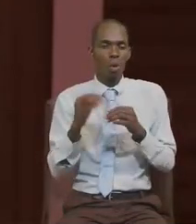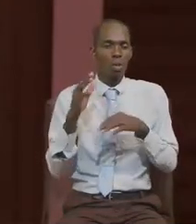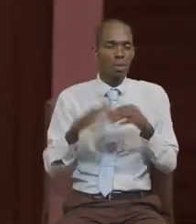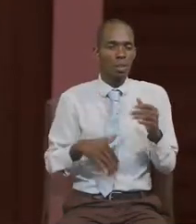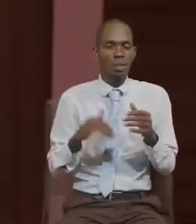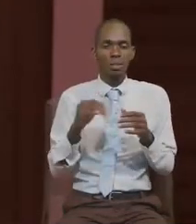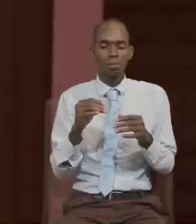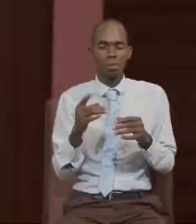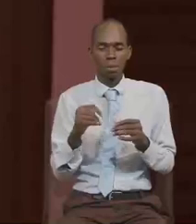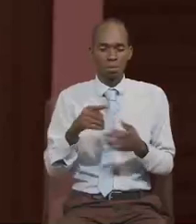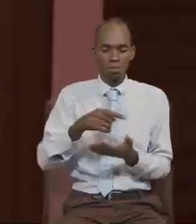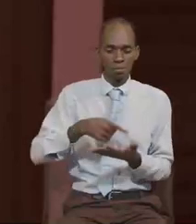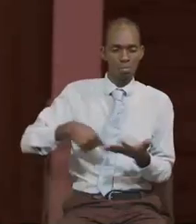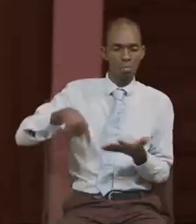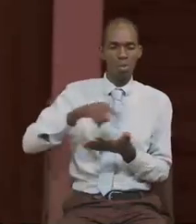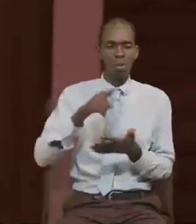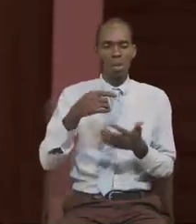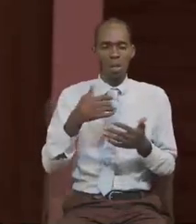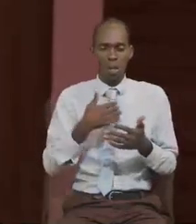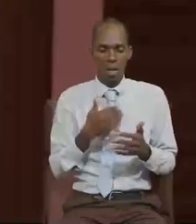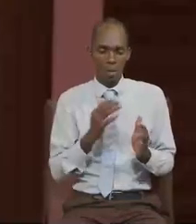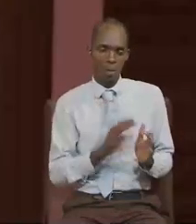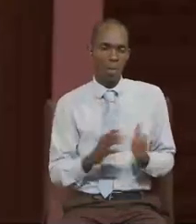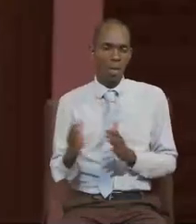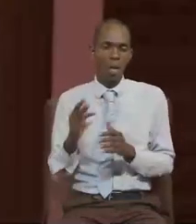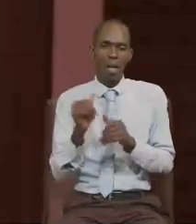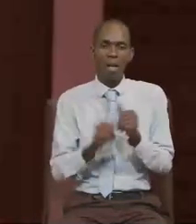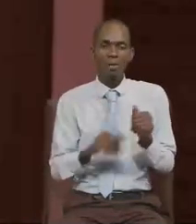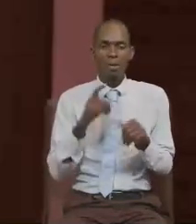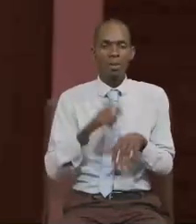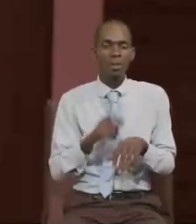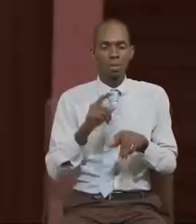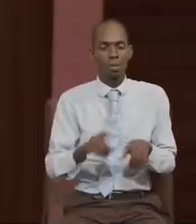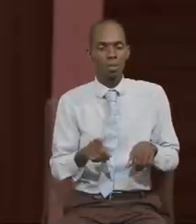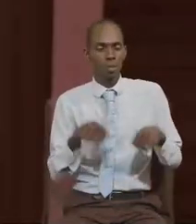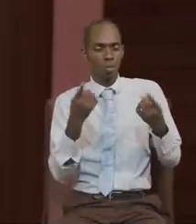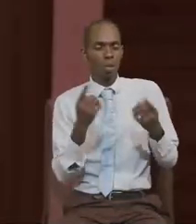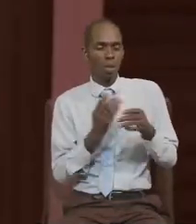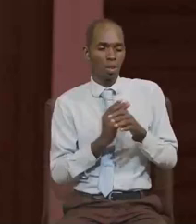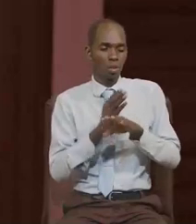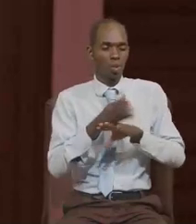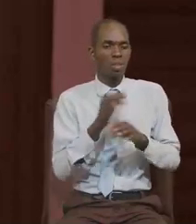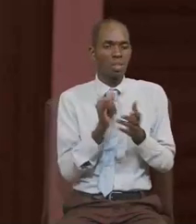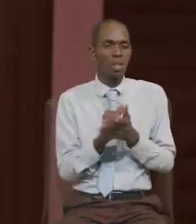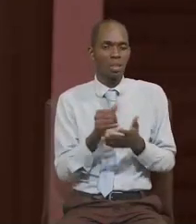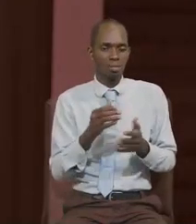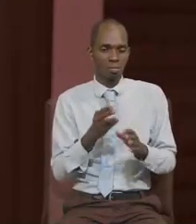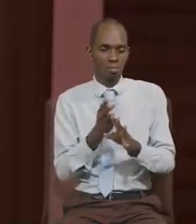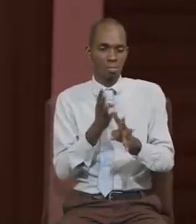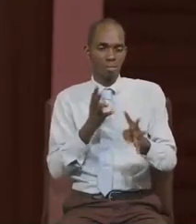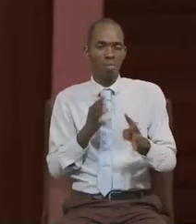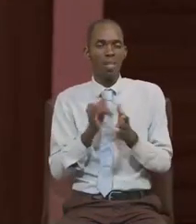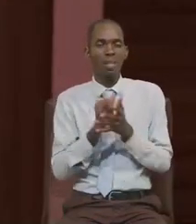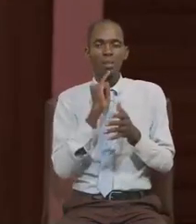tracé. Et chaque fois que tu traverses ce cercle, c'est la transgression. C'est